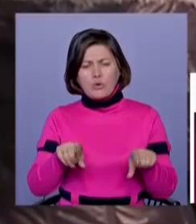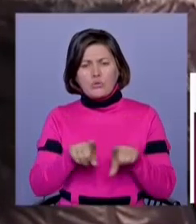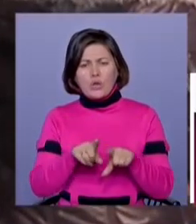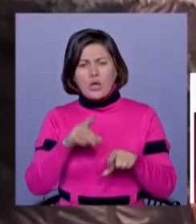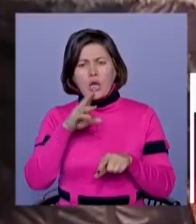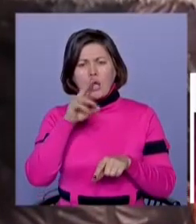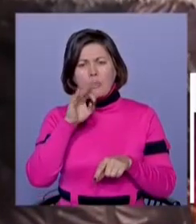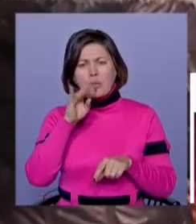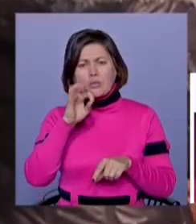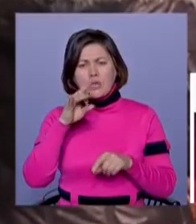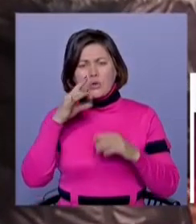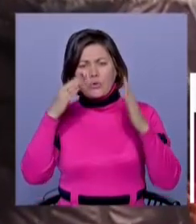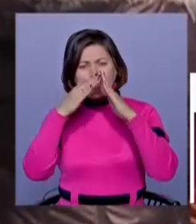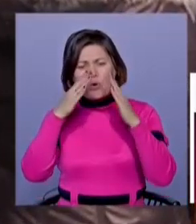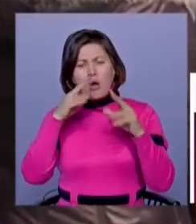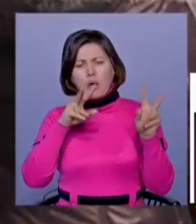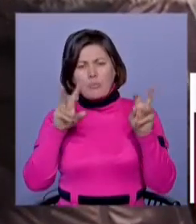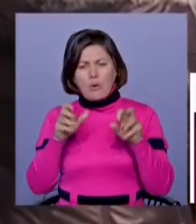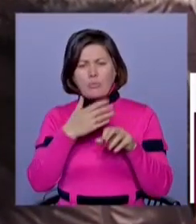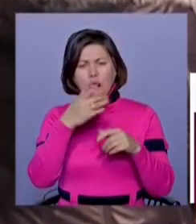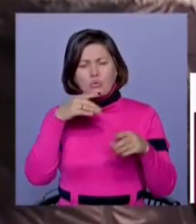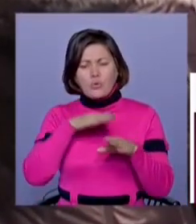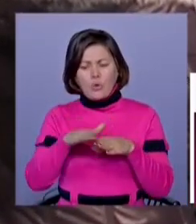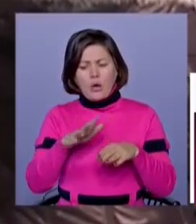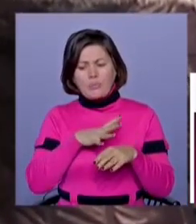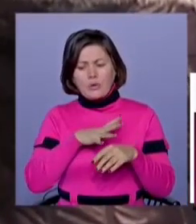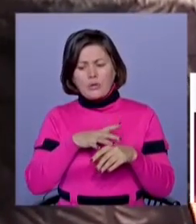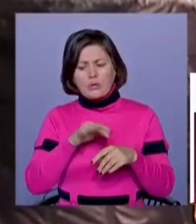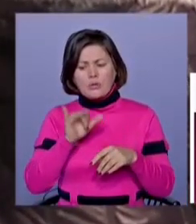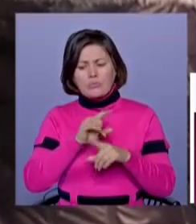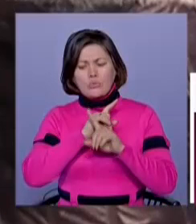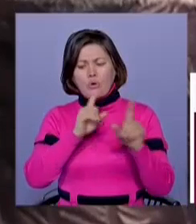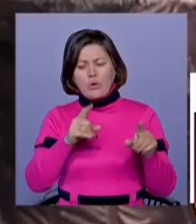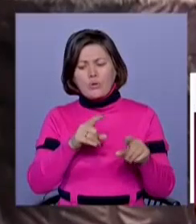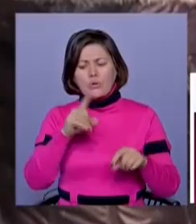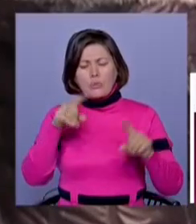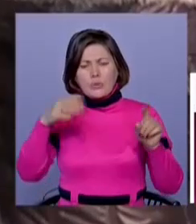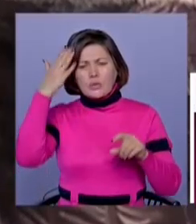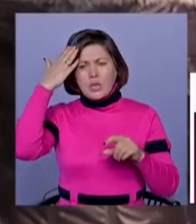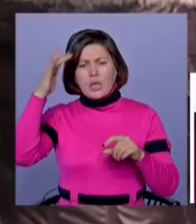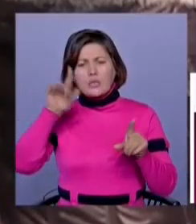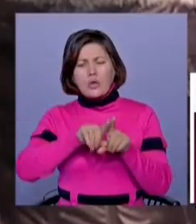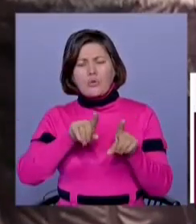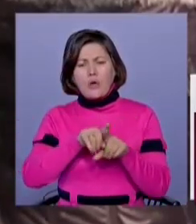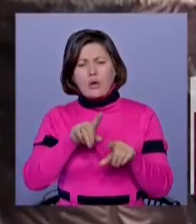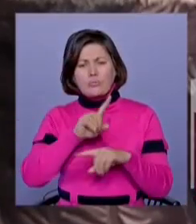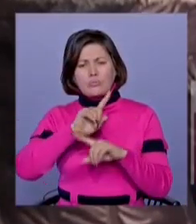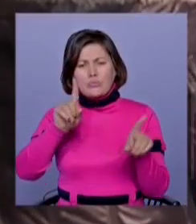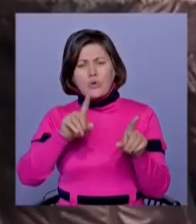композиторлар үйдейді ғой, бұның толған енді құдырет еді ғой. небір таланттар менен